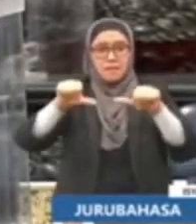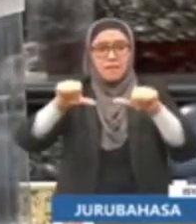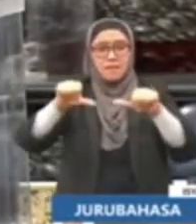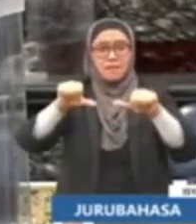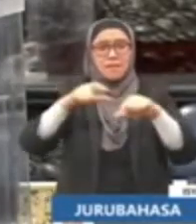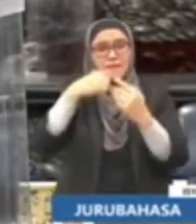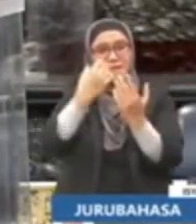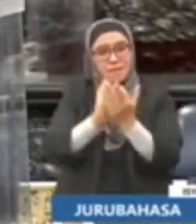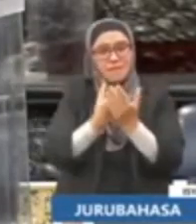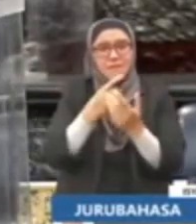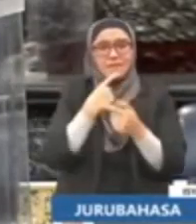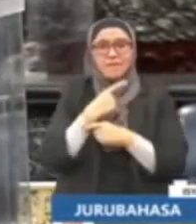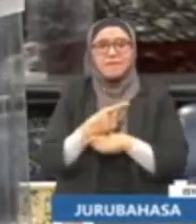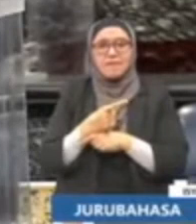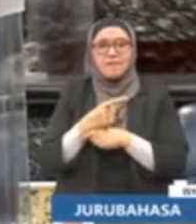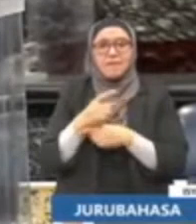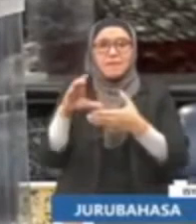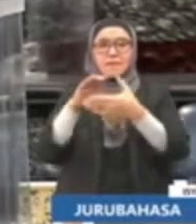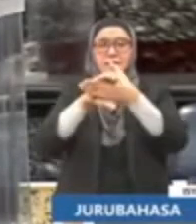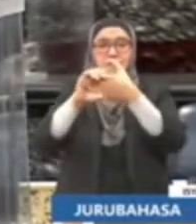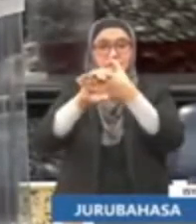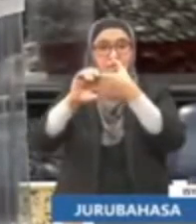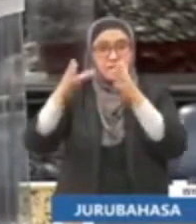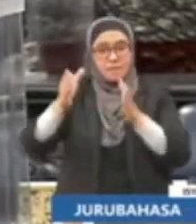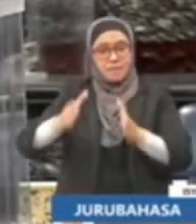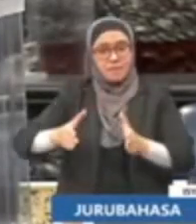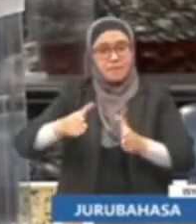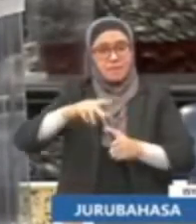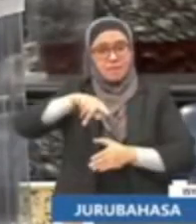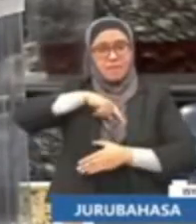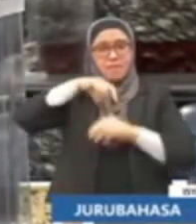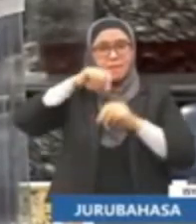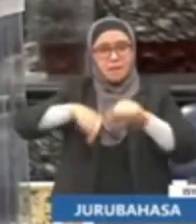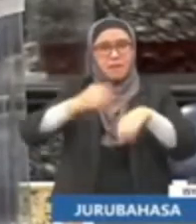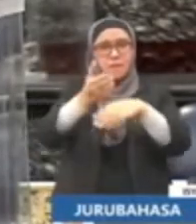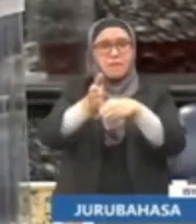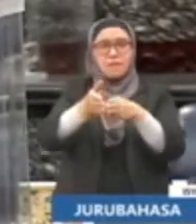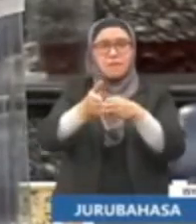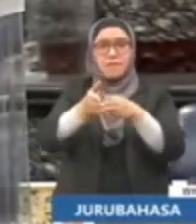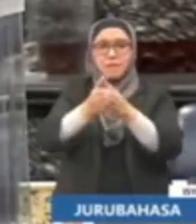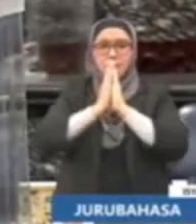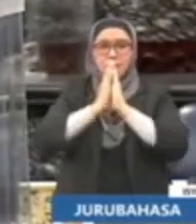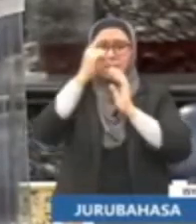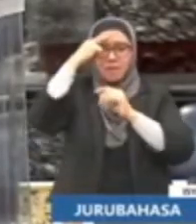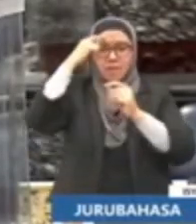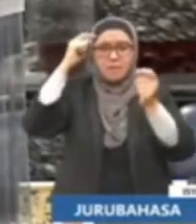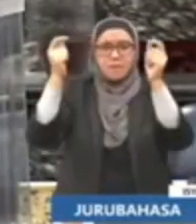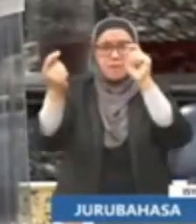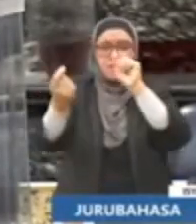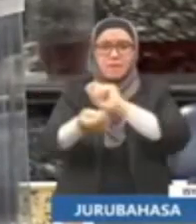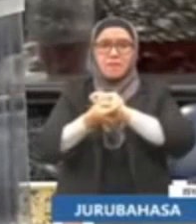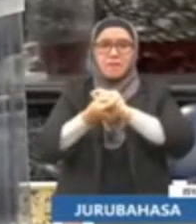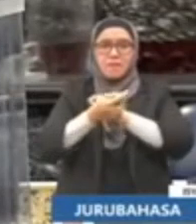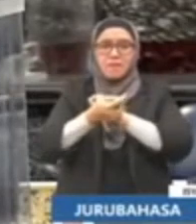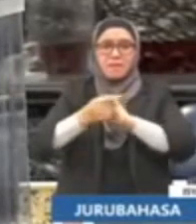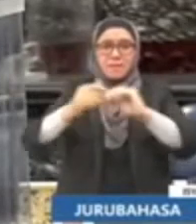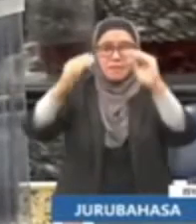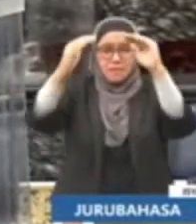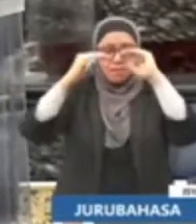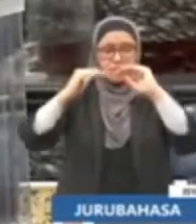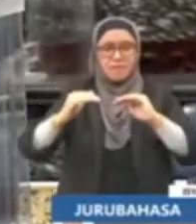boleh memohon untuk menukar Bakti bejamaah kredit mereka kepada facility pinjaman per tempoh pada keadaan